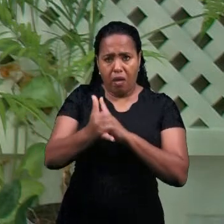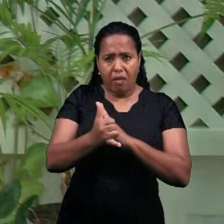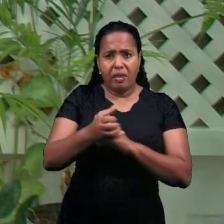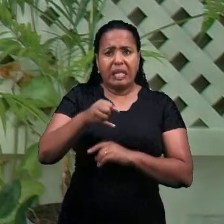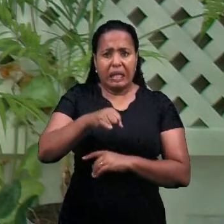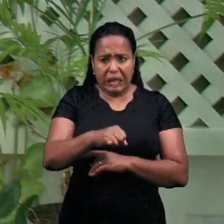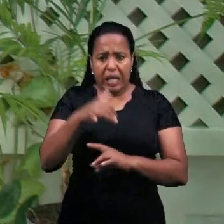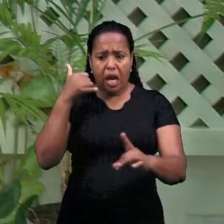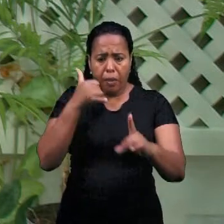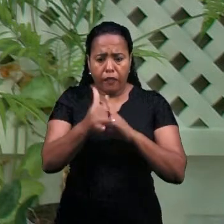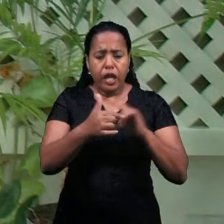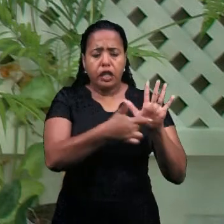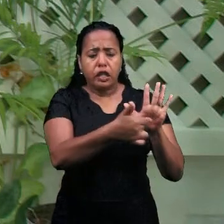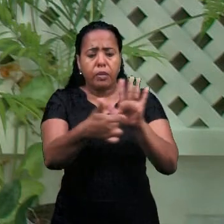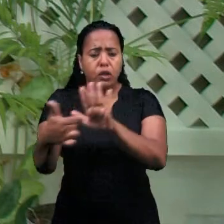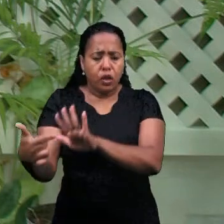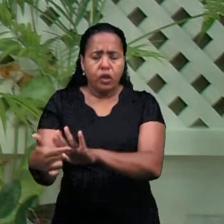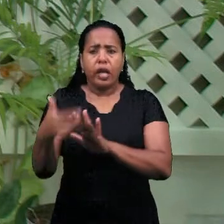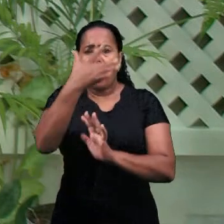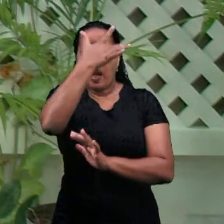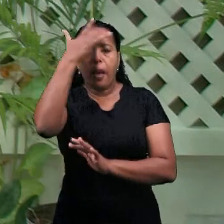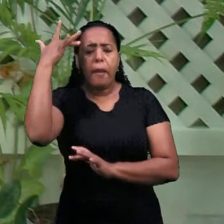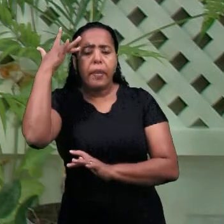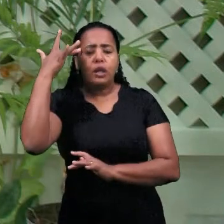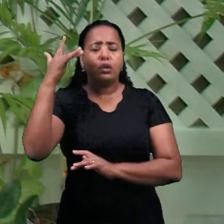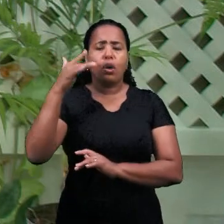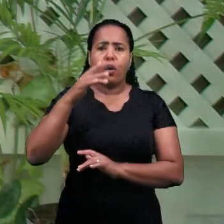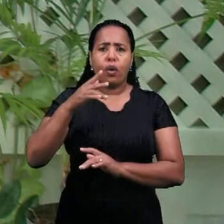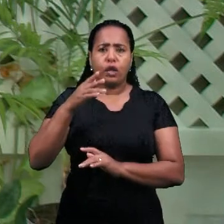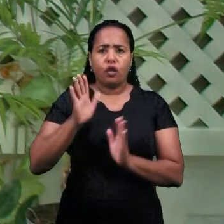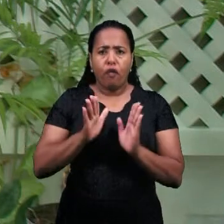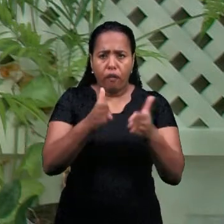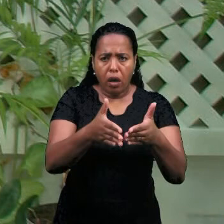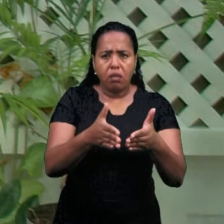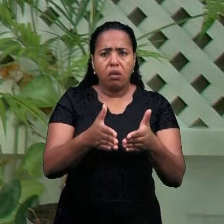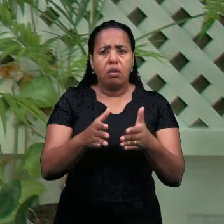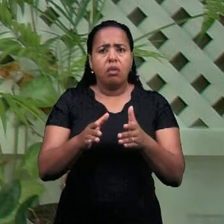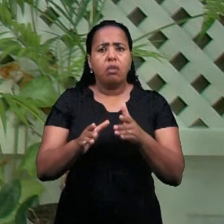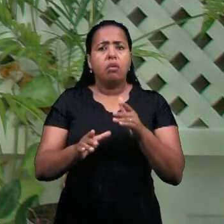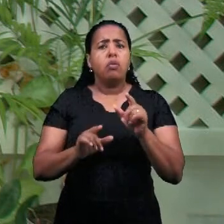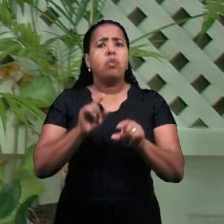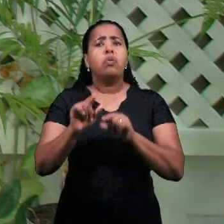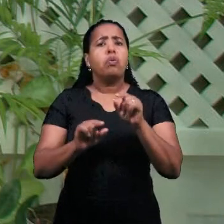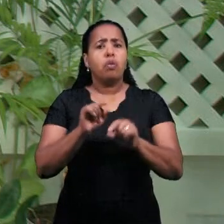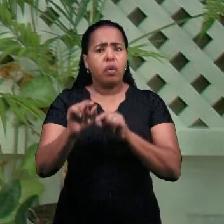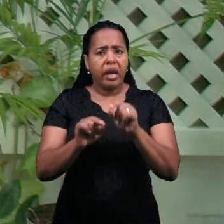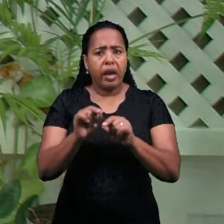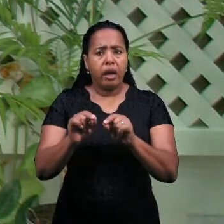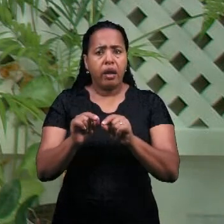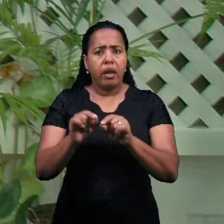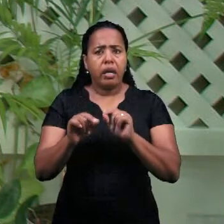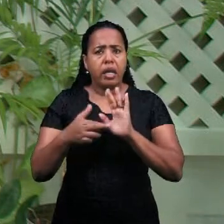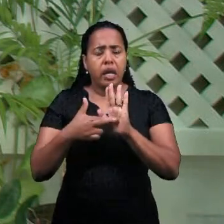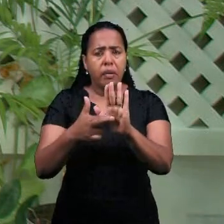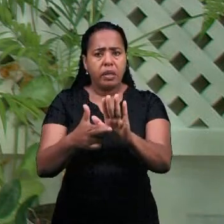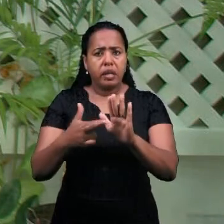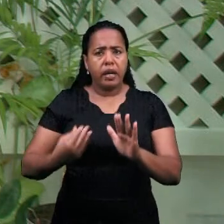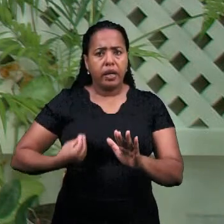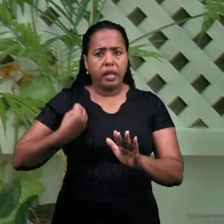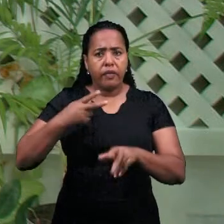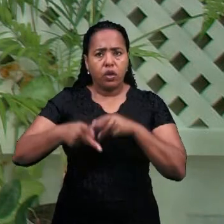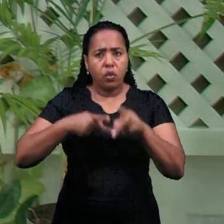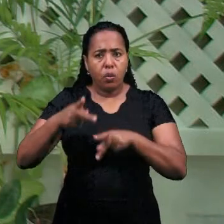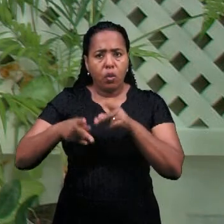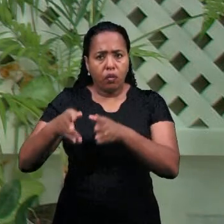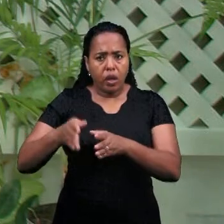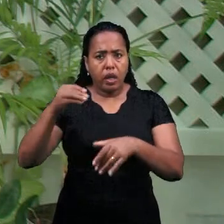elle dit quoi à l'église? Qu'est-ce qu'elle est en train de faire pour l'église? Non, c'est pour l'église. Donc il y a